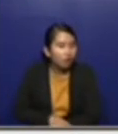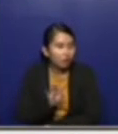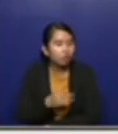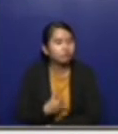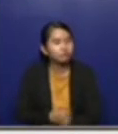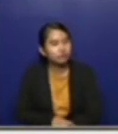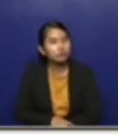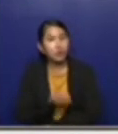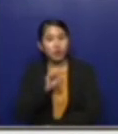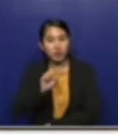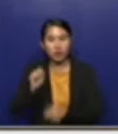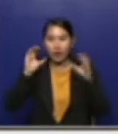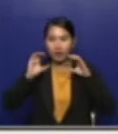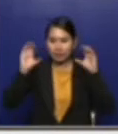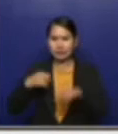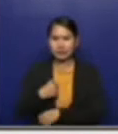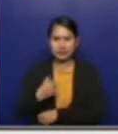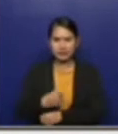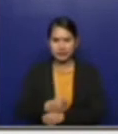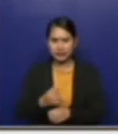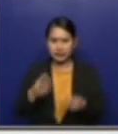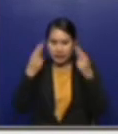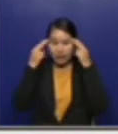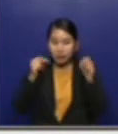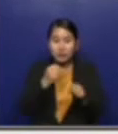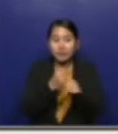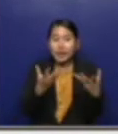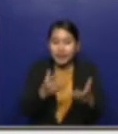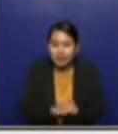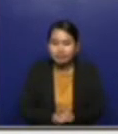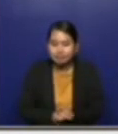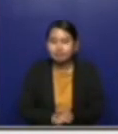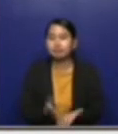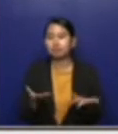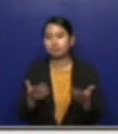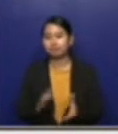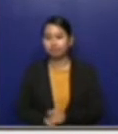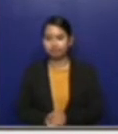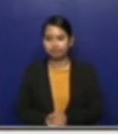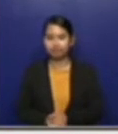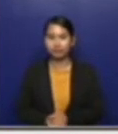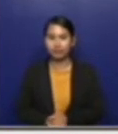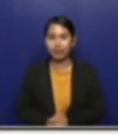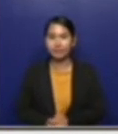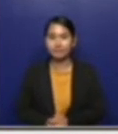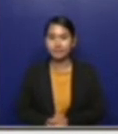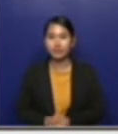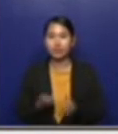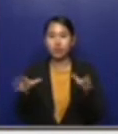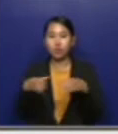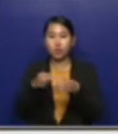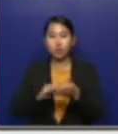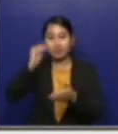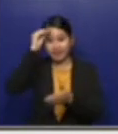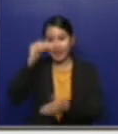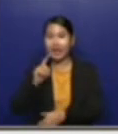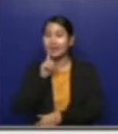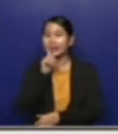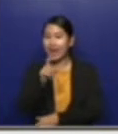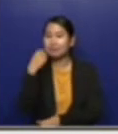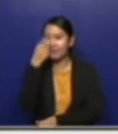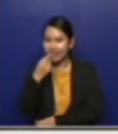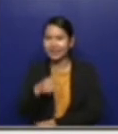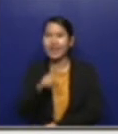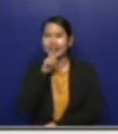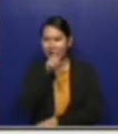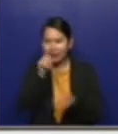ฐบาลก็ต้องฟังว่านายกจะเอายังไงเพราะนั้นนี่ข้อเรียกร้องที่สองเนี่ยนักศึกษาเขาจะถามใครครับต้องถามน